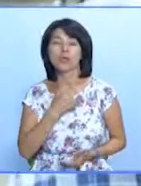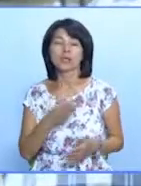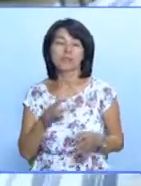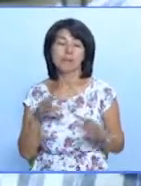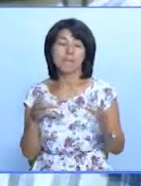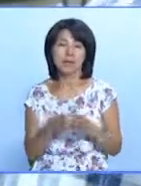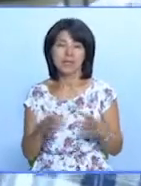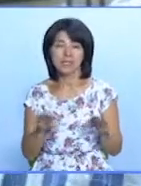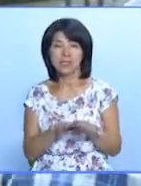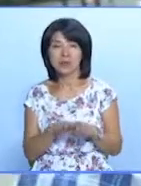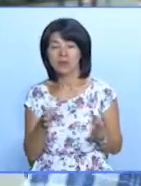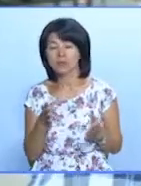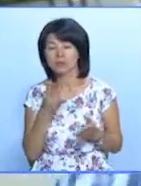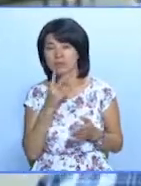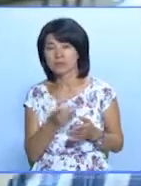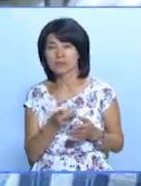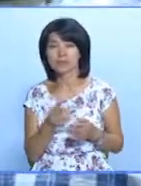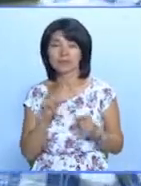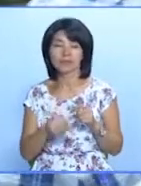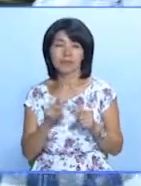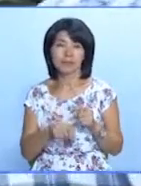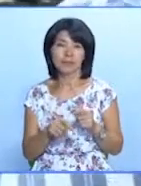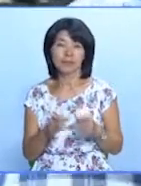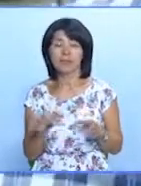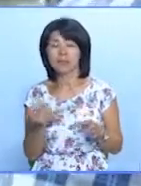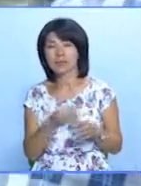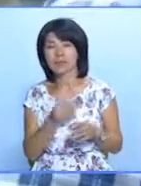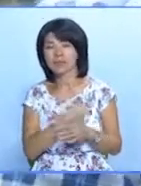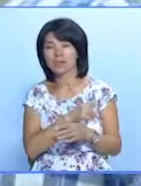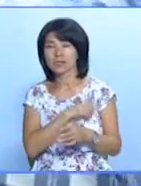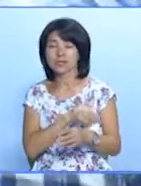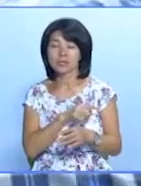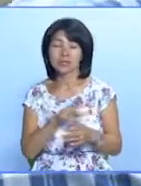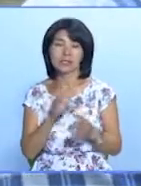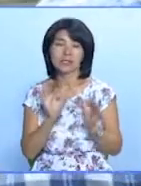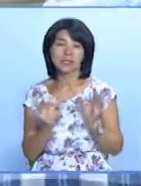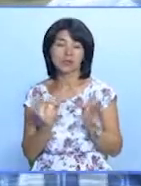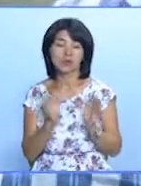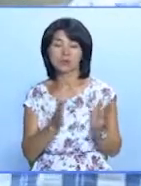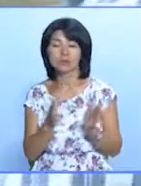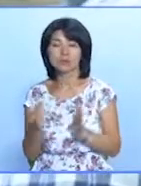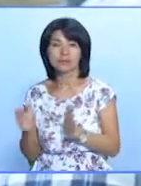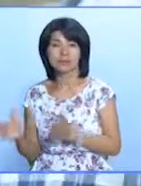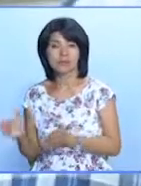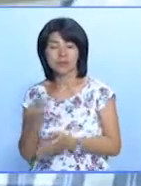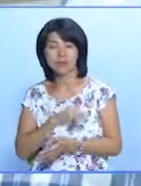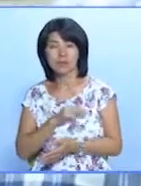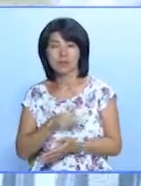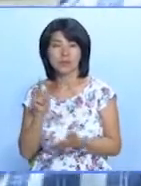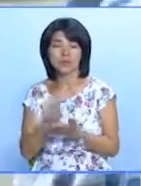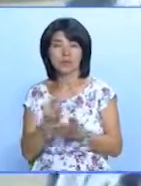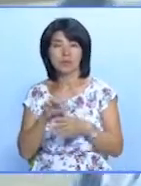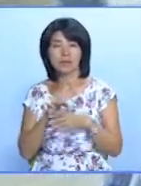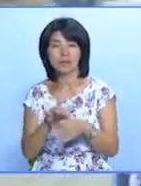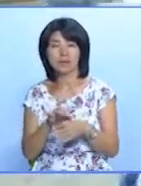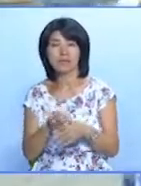бәрін қарастырып, бақылап отырамыз. Осылайша қорытынды жасаймыз. Санитарлық нормаларды сақтай отырып, жұмыстар ережеге сай жүргізілуі керек. Кейбір кезде